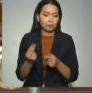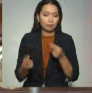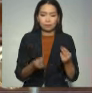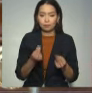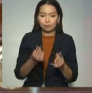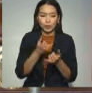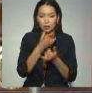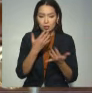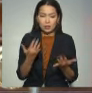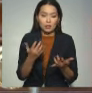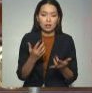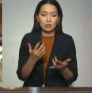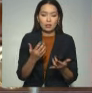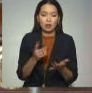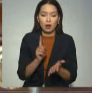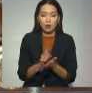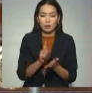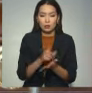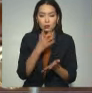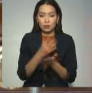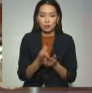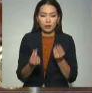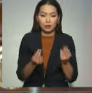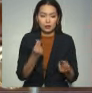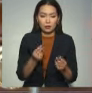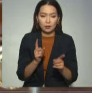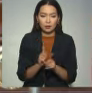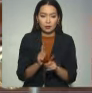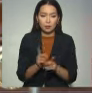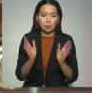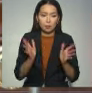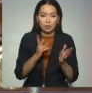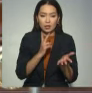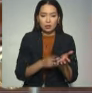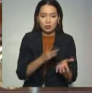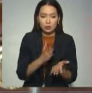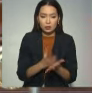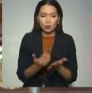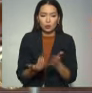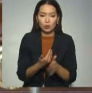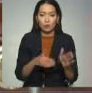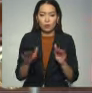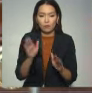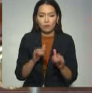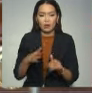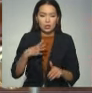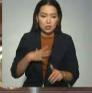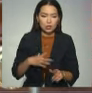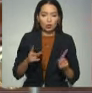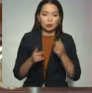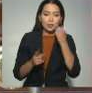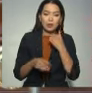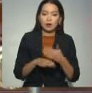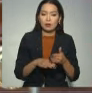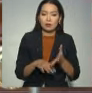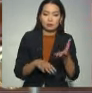оплачивать взятые на себя обязательства. Многие из них, доходя до отчаяния, вынуждены брать новые кредиты, чтобы погасить старые